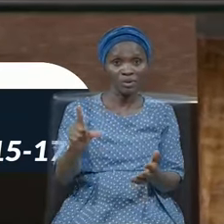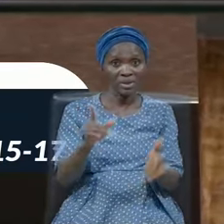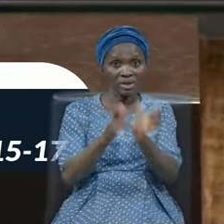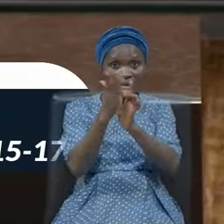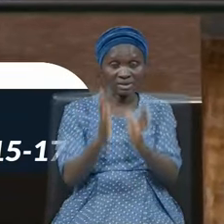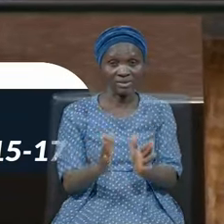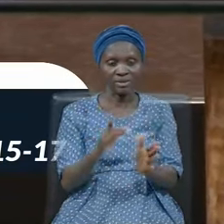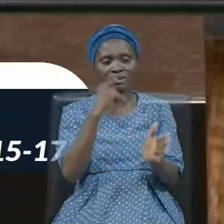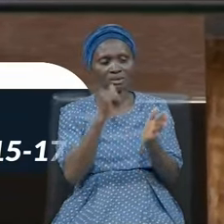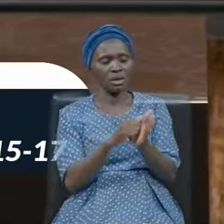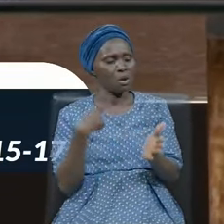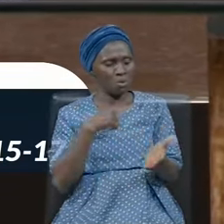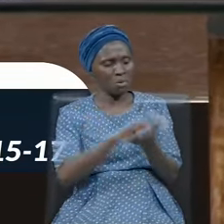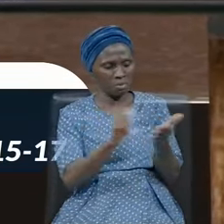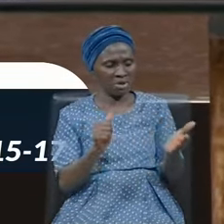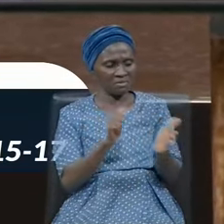tremblez